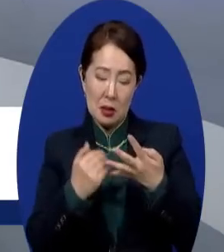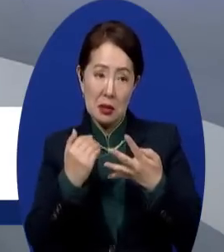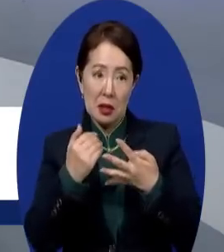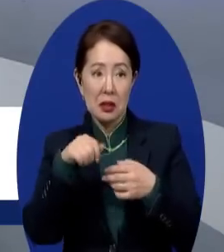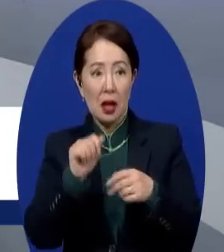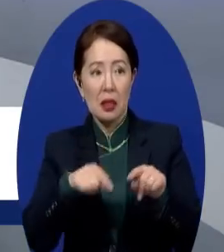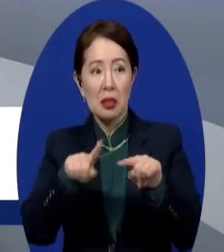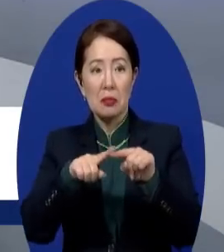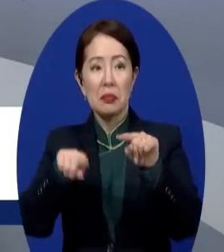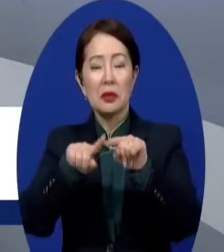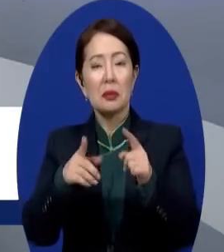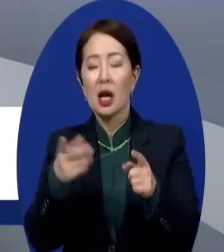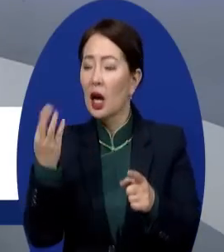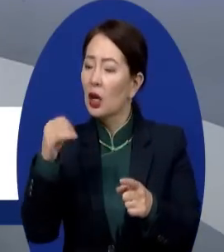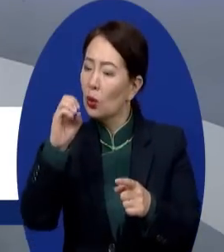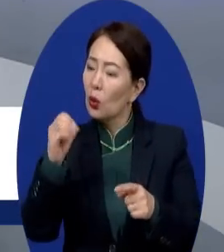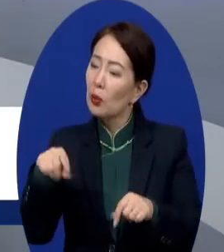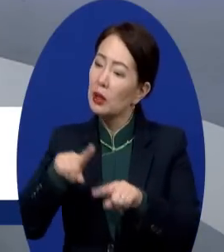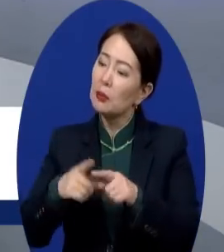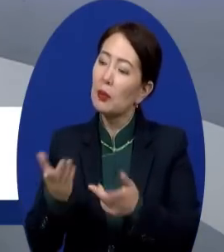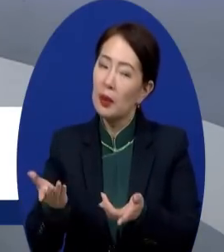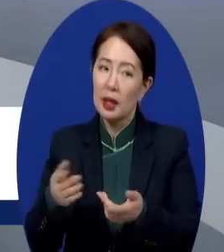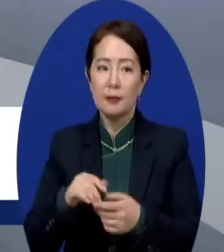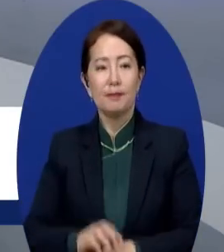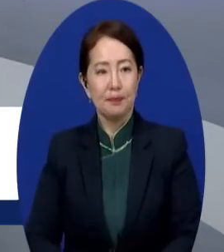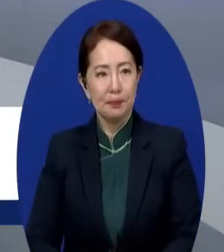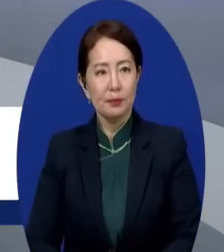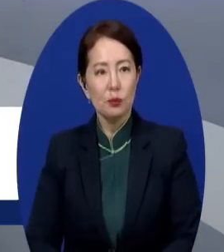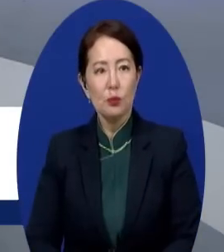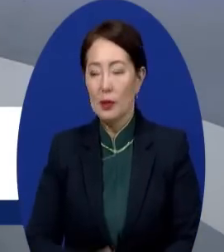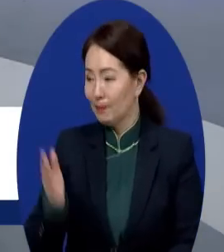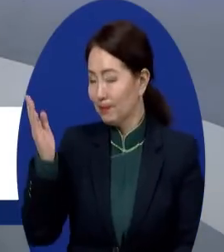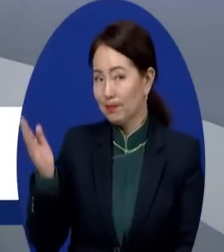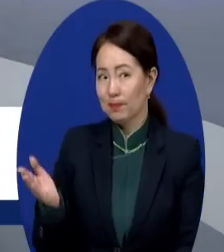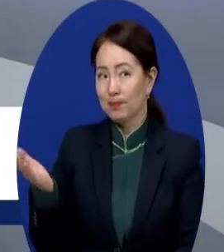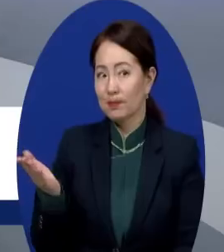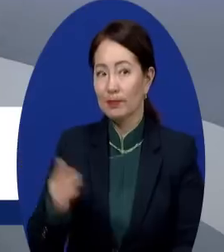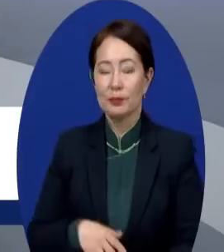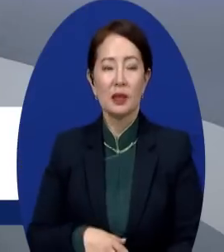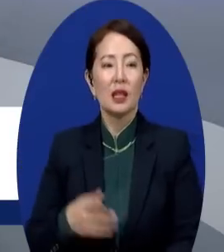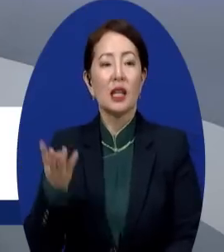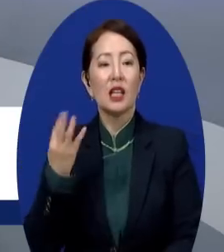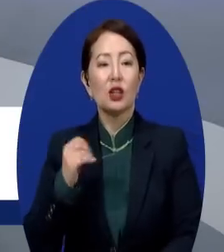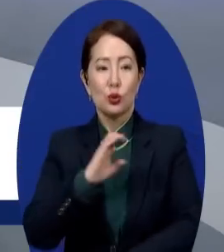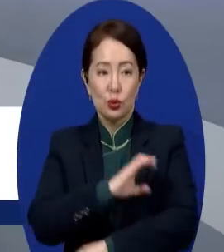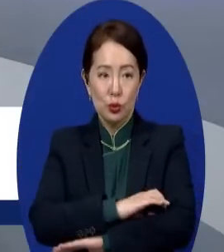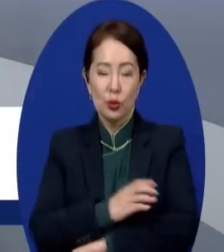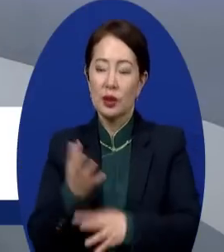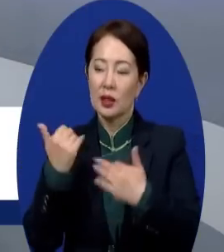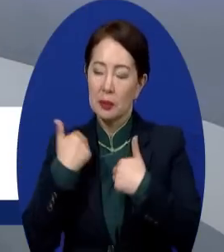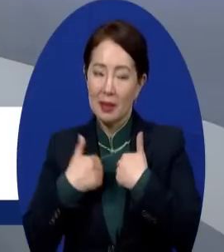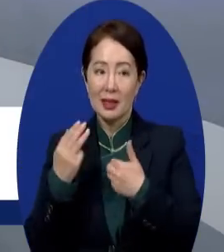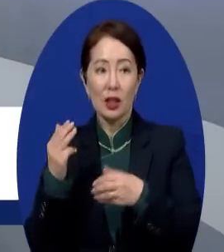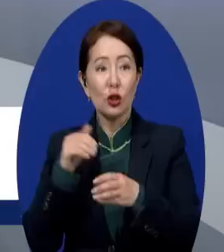ингээд цалин нэмэх гэж штэ. Тэгэхээр ер нь хэдэн хуваар ойролцоогоор нэмэгдэх юм төлөв байгаа. За дэлгэцэнд бол яг хэдэн сургуулийн хичнээн багш нар